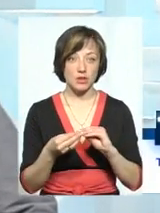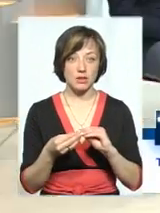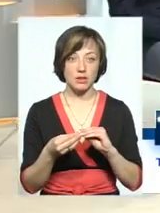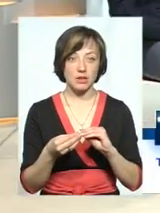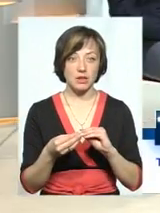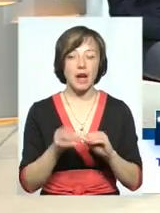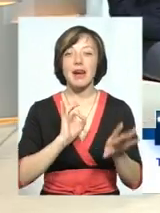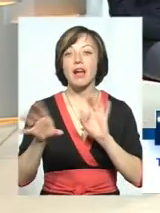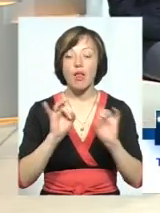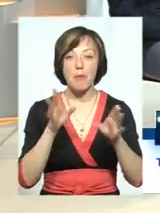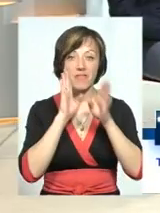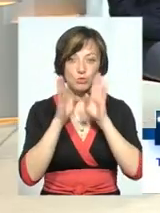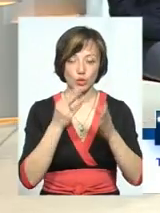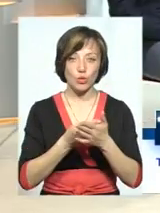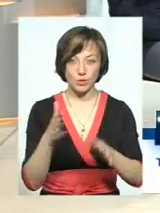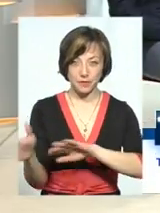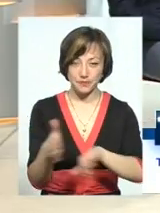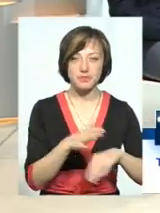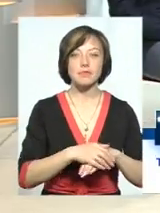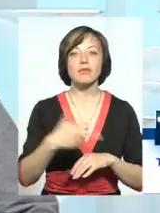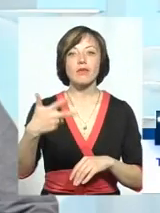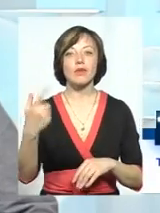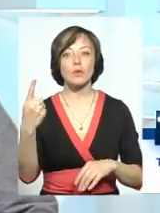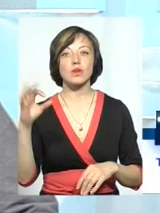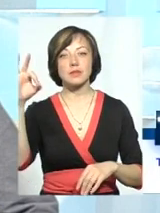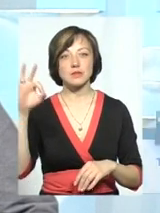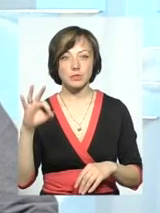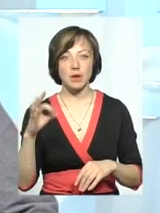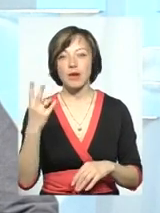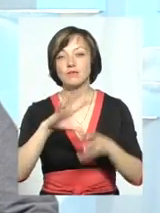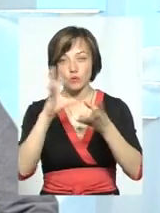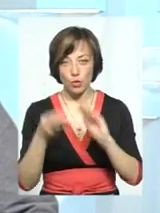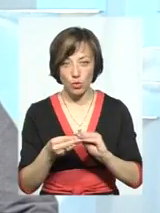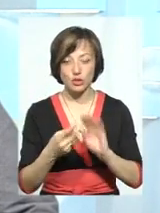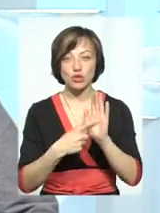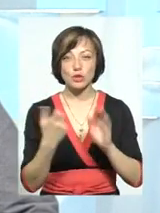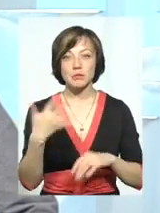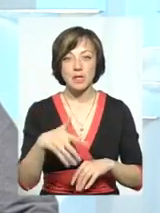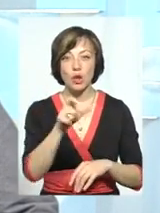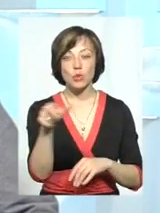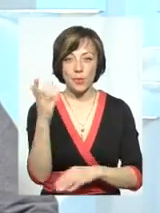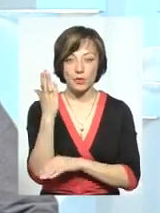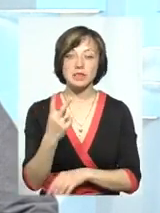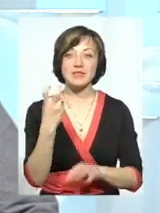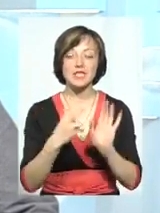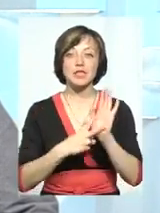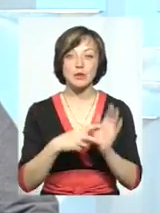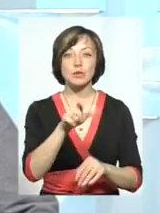Фейсбуці дорожче, я вам зразу кажу. Я зрозумів. 31,80, 200, всього 650 людей проголосувало, 207